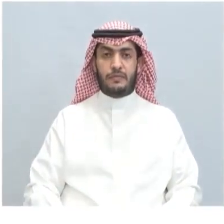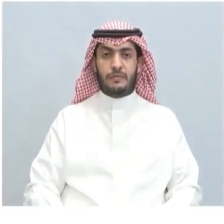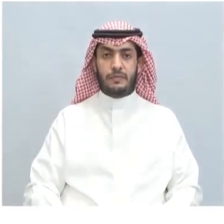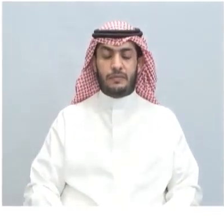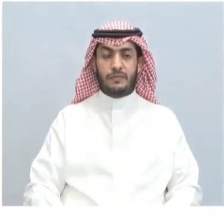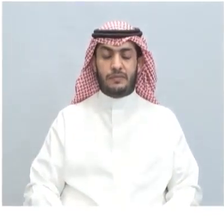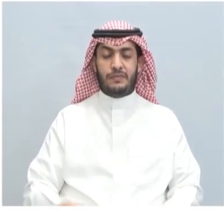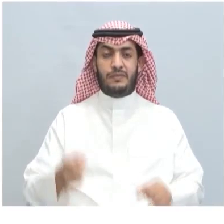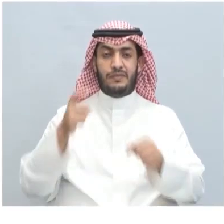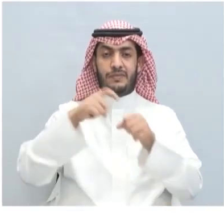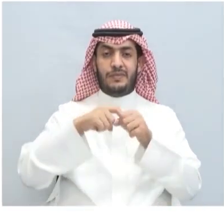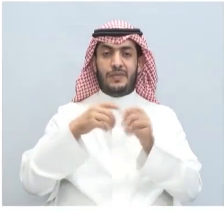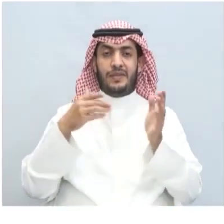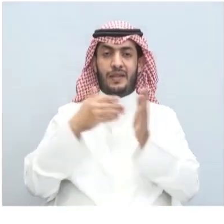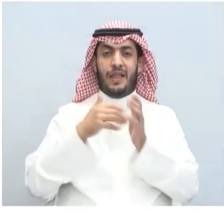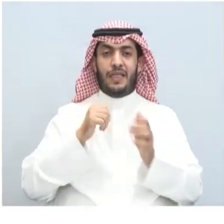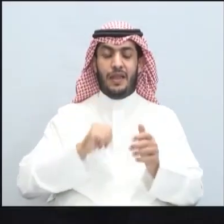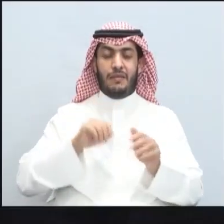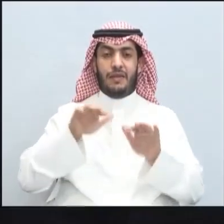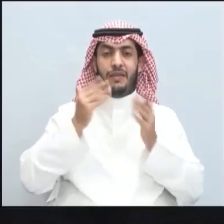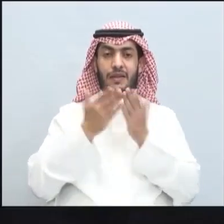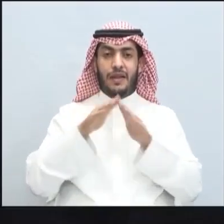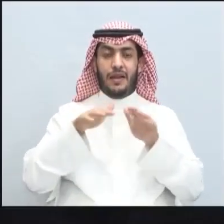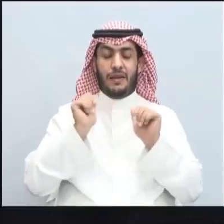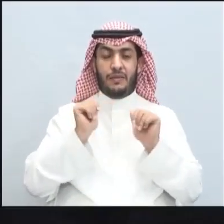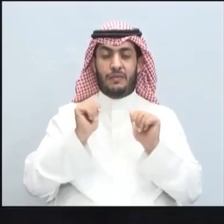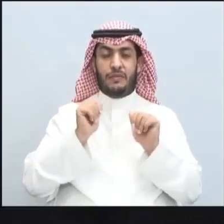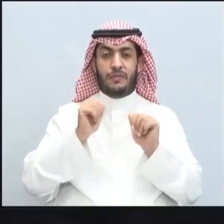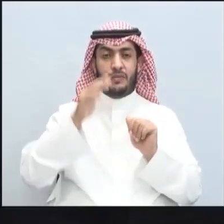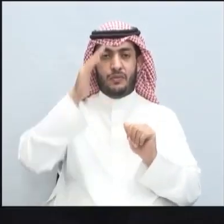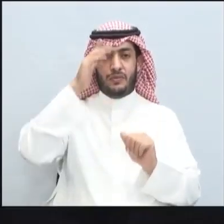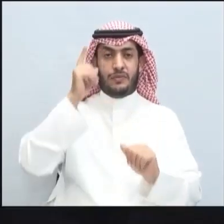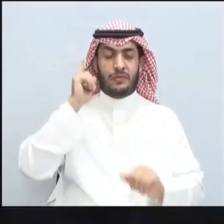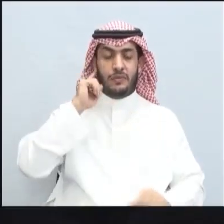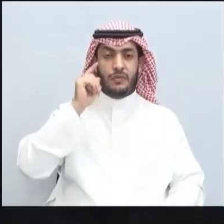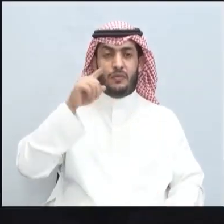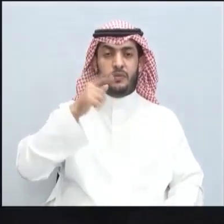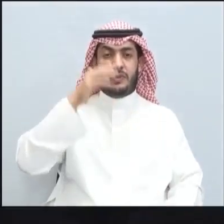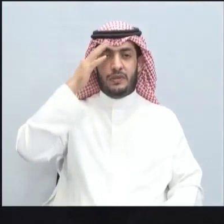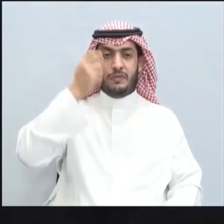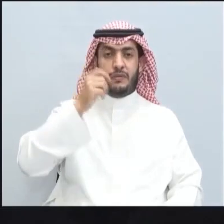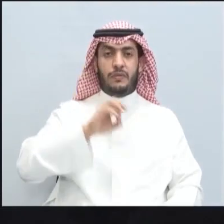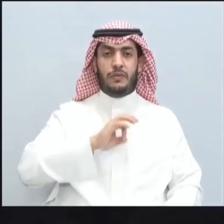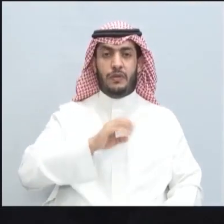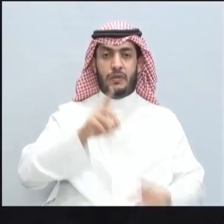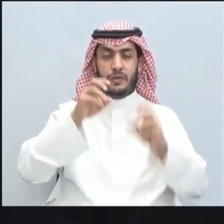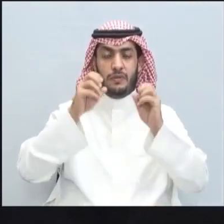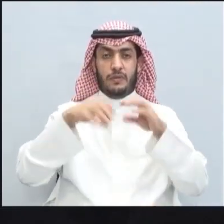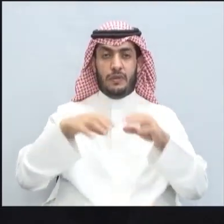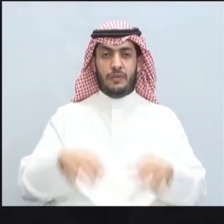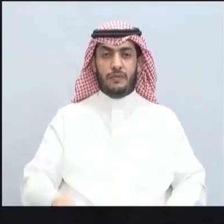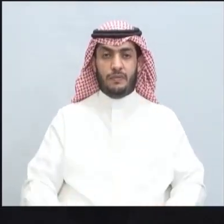الى هنا اعزائي الطلاب نكون انتهينا من درسنا هذا اليوم شكرا لكم لحسن المتابعه والسلام عليكم ورحمه الله